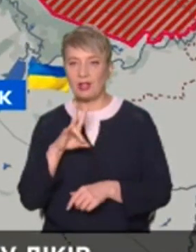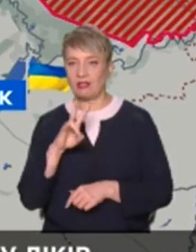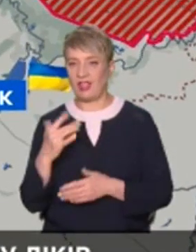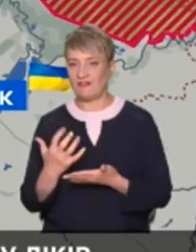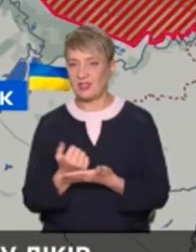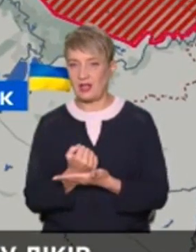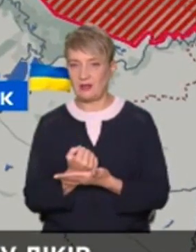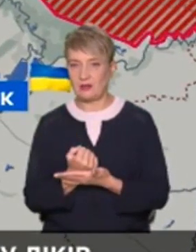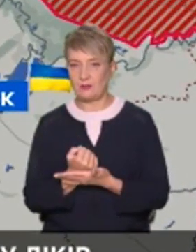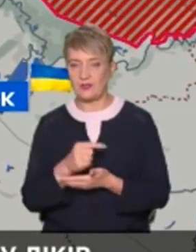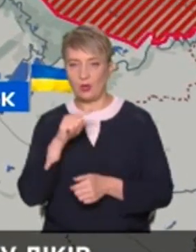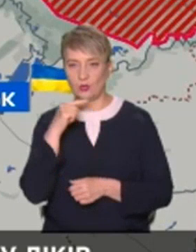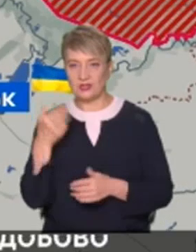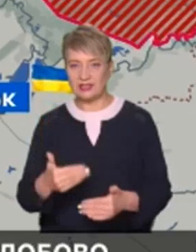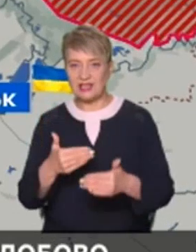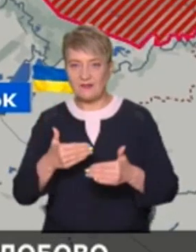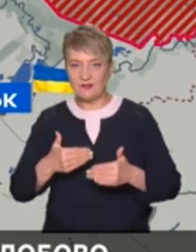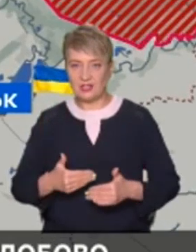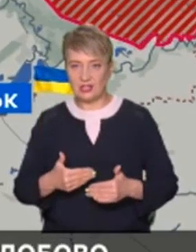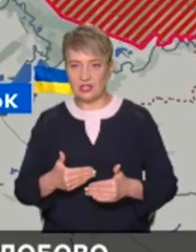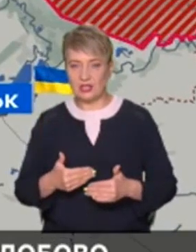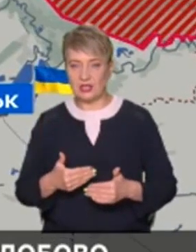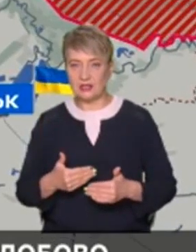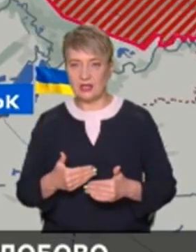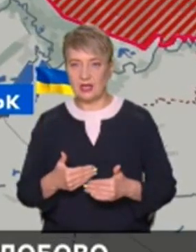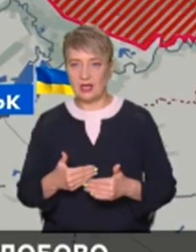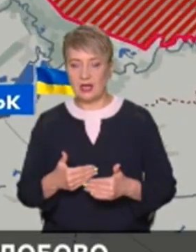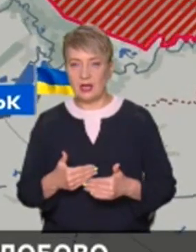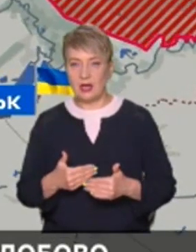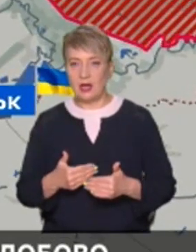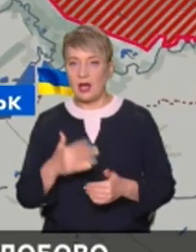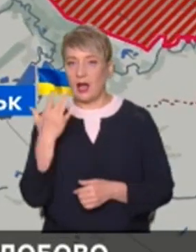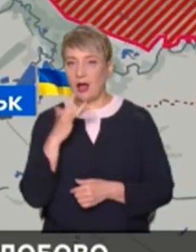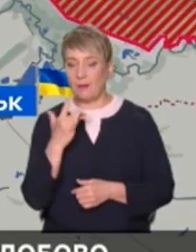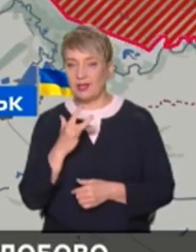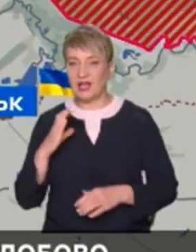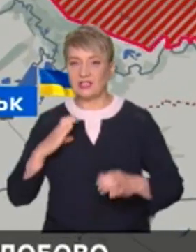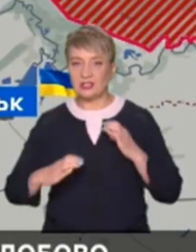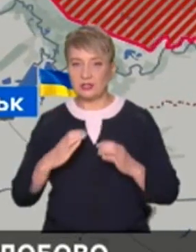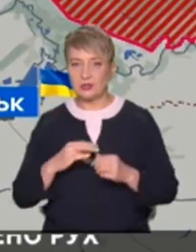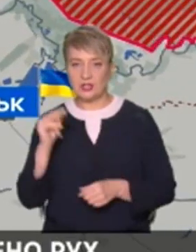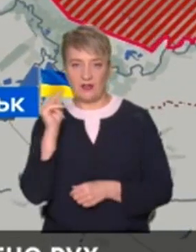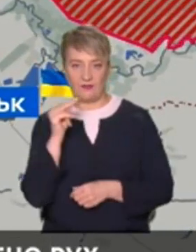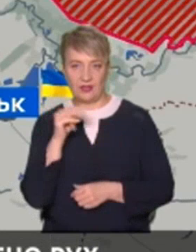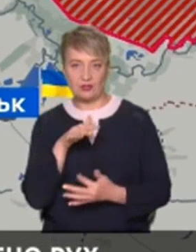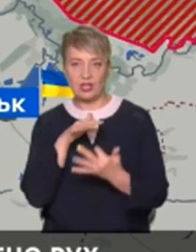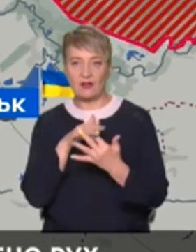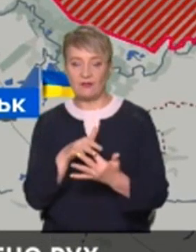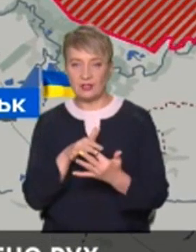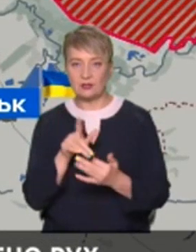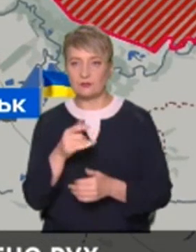відійшли на раніше зайняті позиції. Аналітики Американського інституту вивчення війни усе більше схиляються до того,